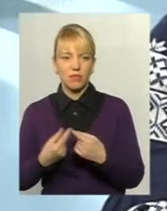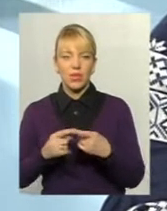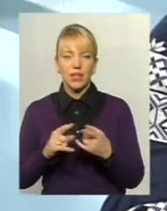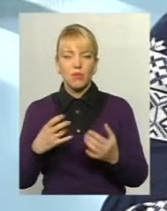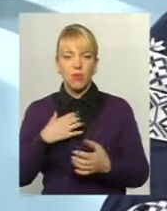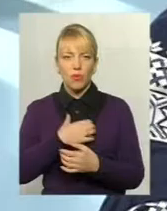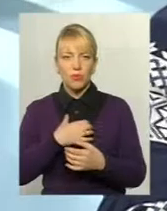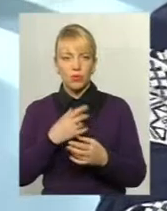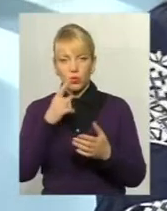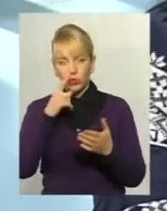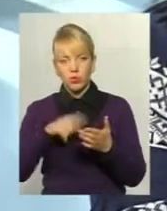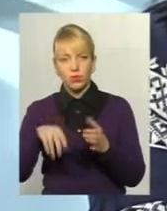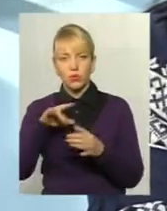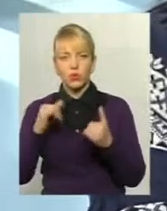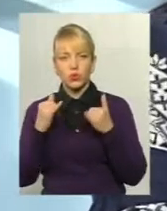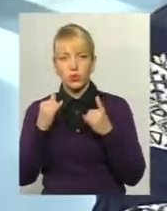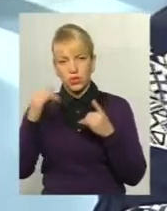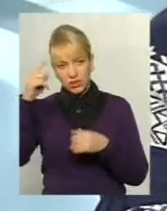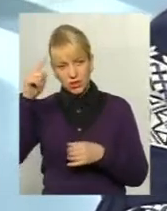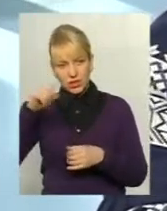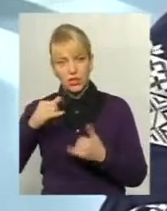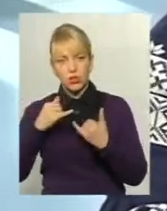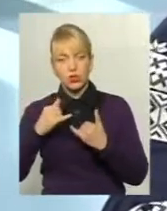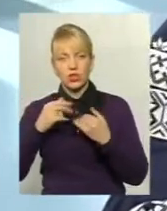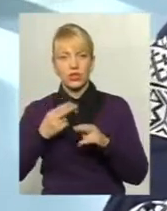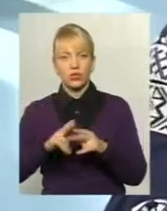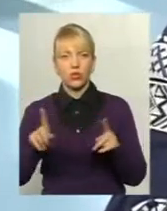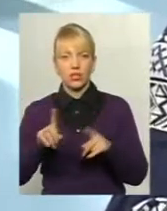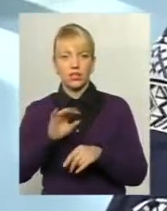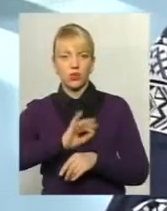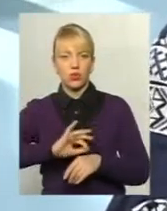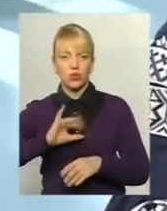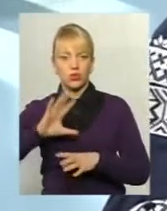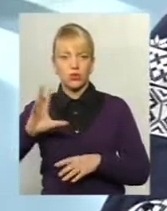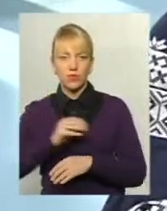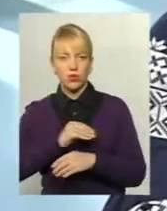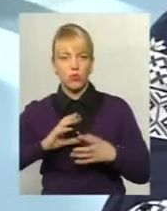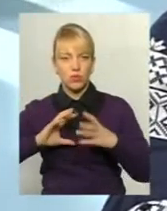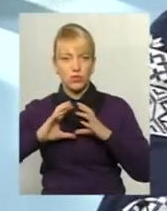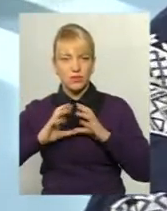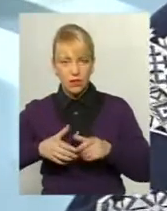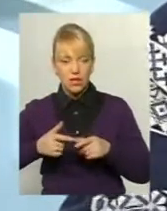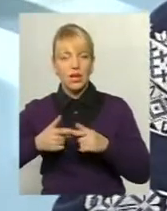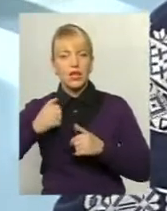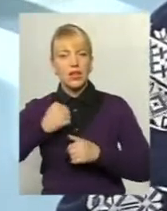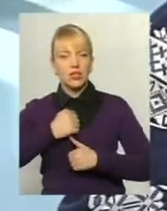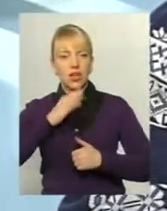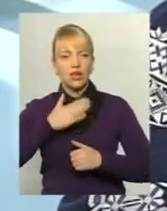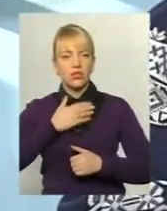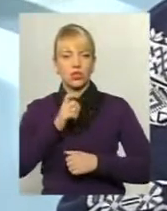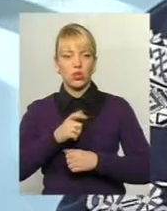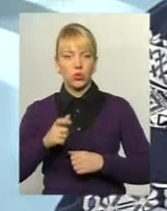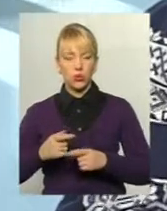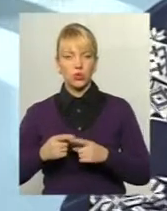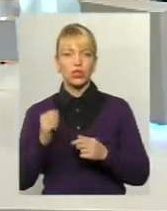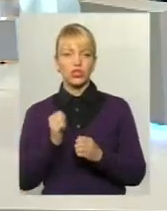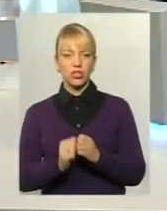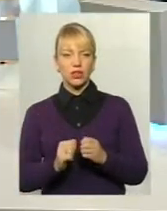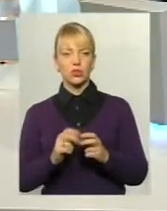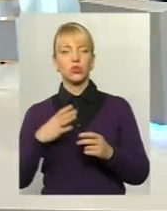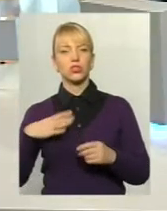до сучасних знань, до сучасних технологій, які використовуються у всьому світі. На жаль, наші люди досить часто